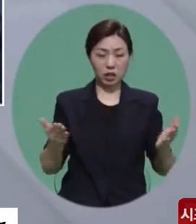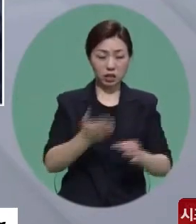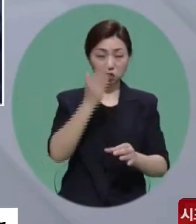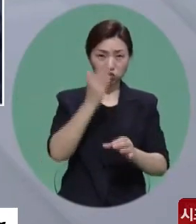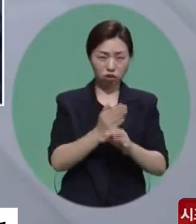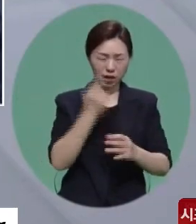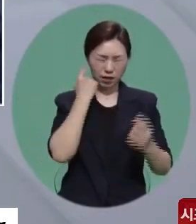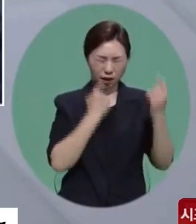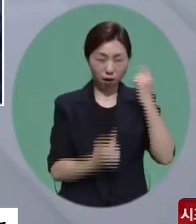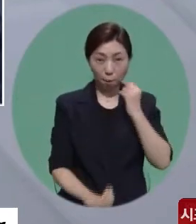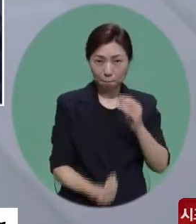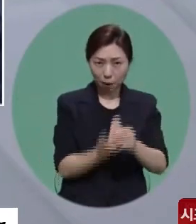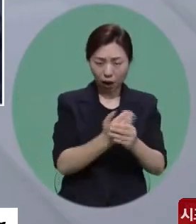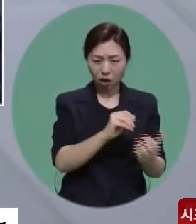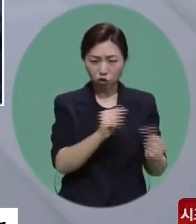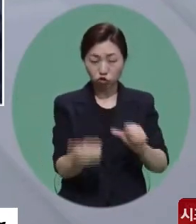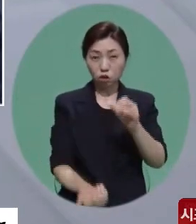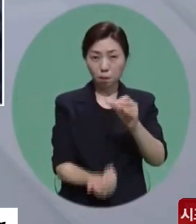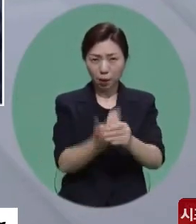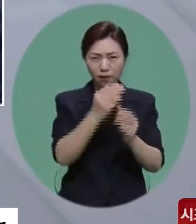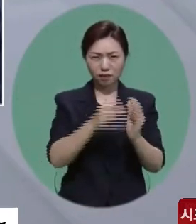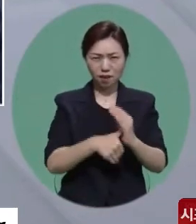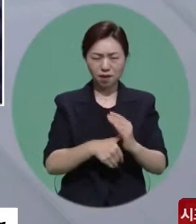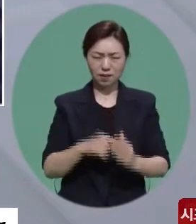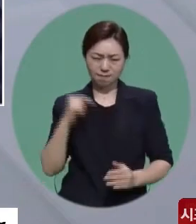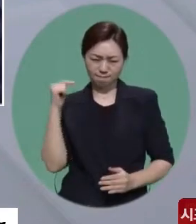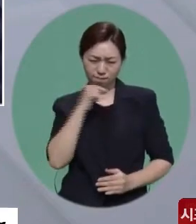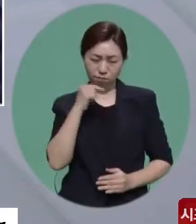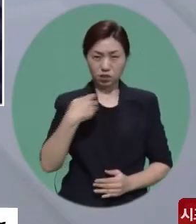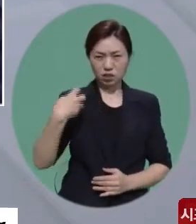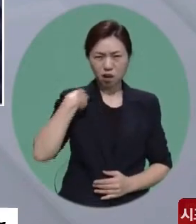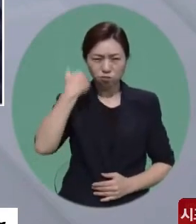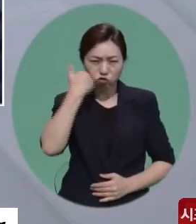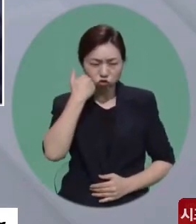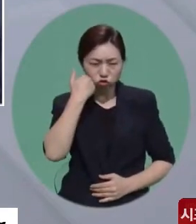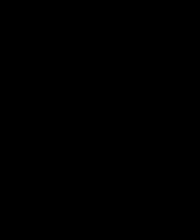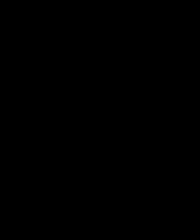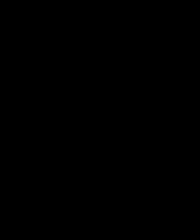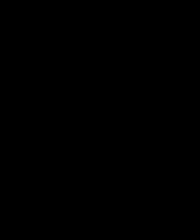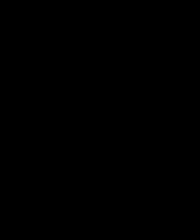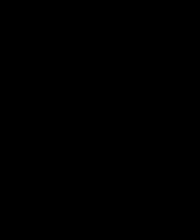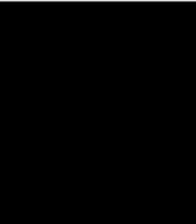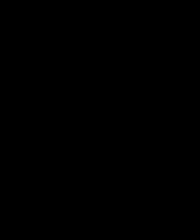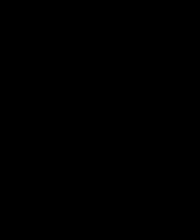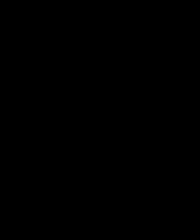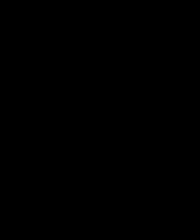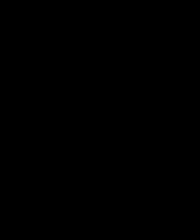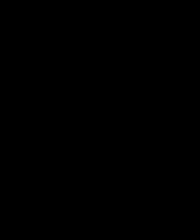않았습니다. 철저하게 다 책임 추궁을 했습니다. 네. 이 말씀만 드리겠습니다.